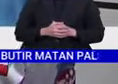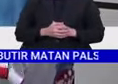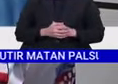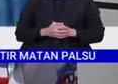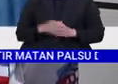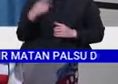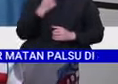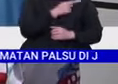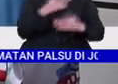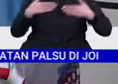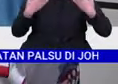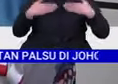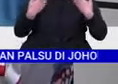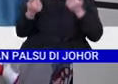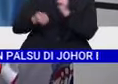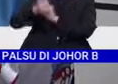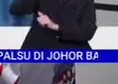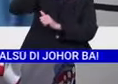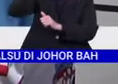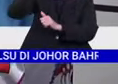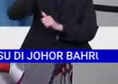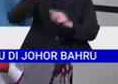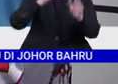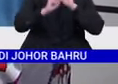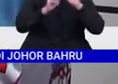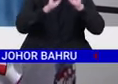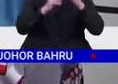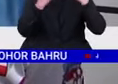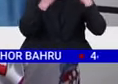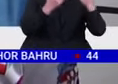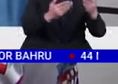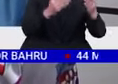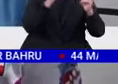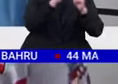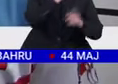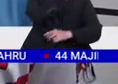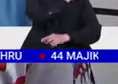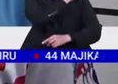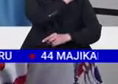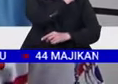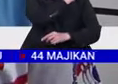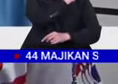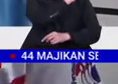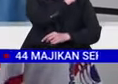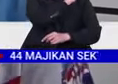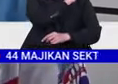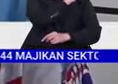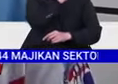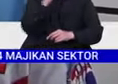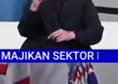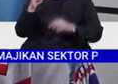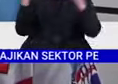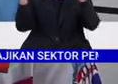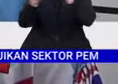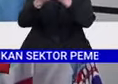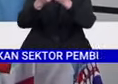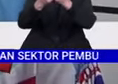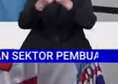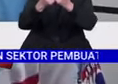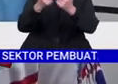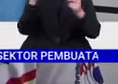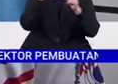atas kemenangan ini dan kami ingin mengucapkan terima kasih kepada coach hampir setiap kesatuan dan